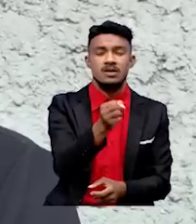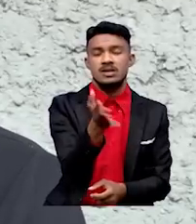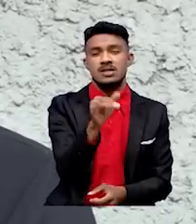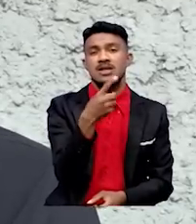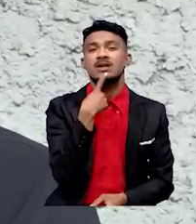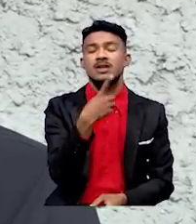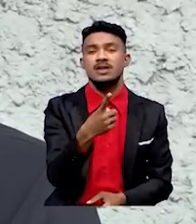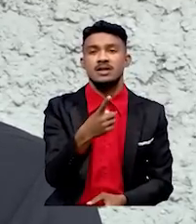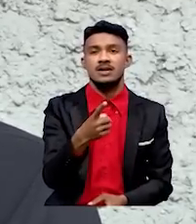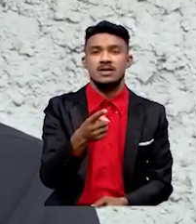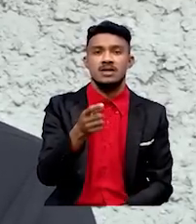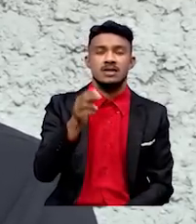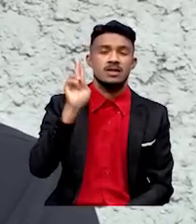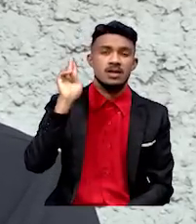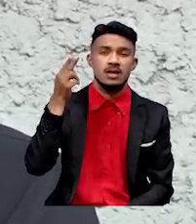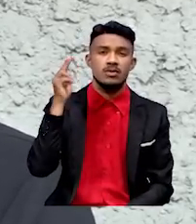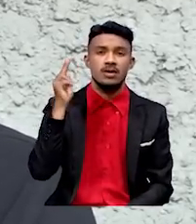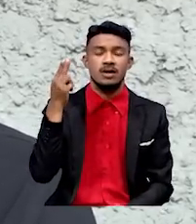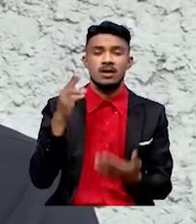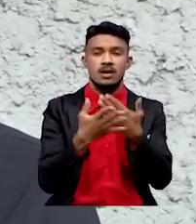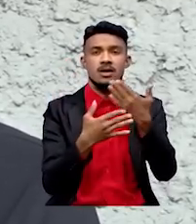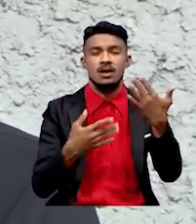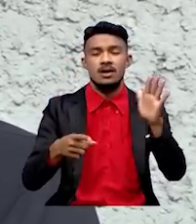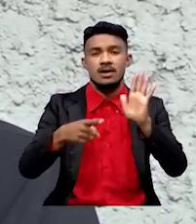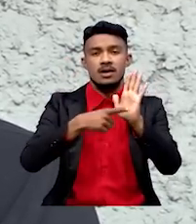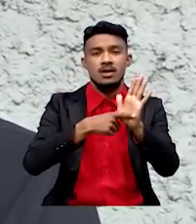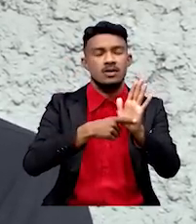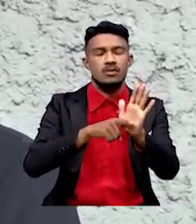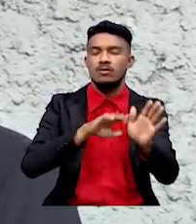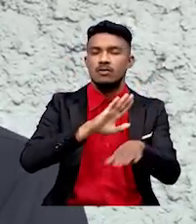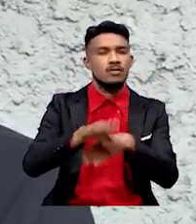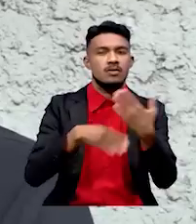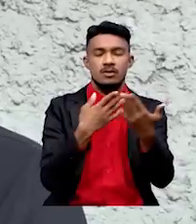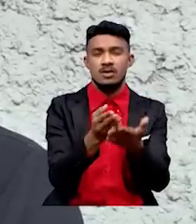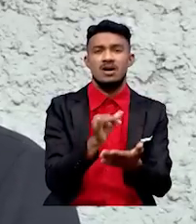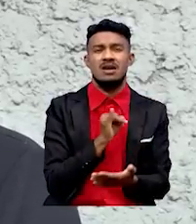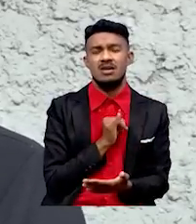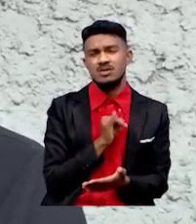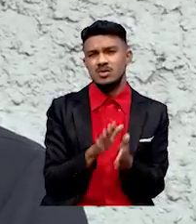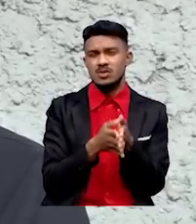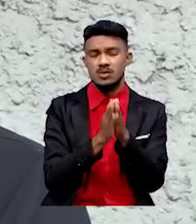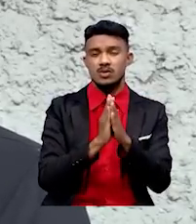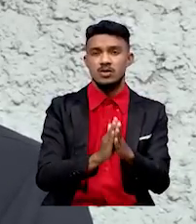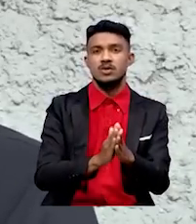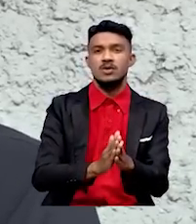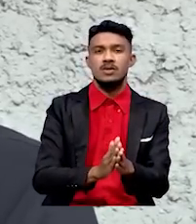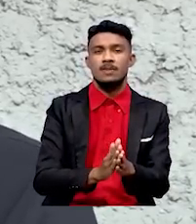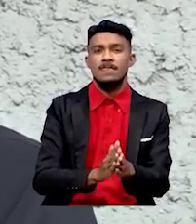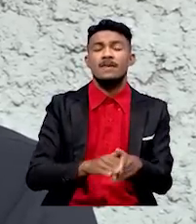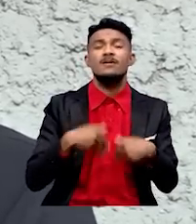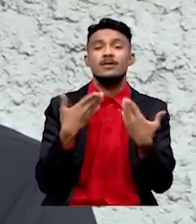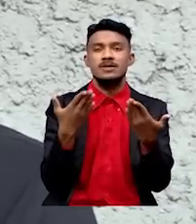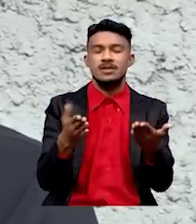mau tiunya ram negatif itu. Ini bahawa tenta tak kah husu mana, pelmino disebut